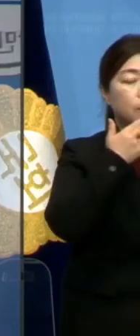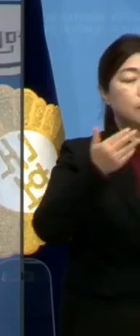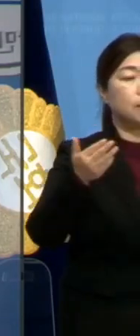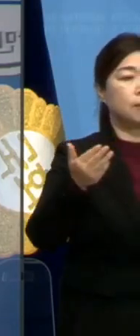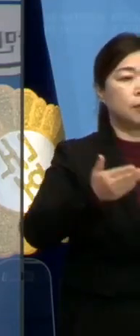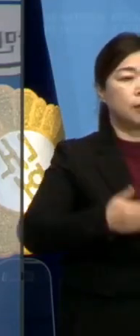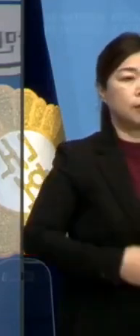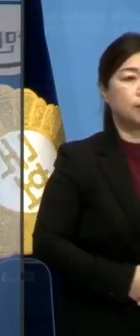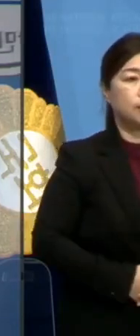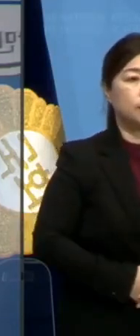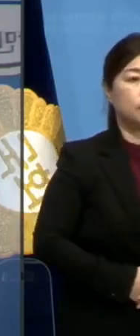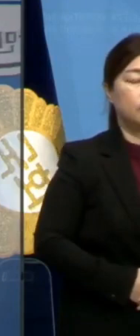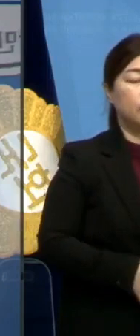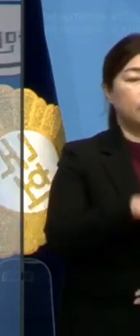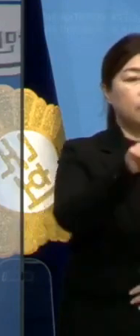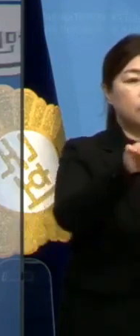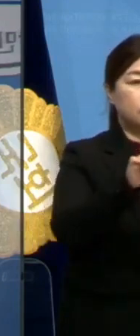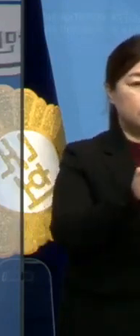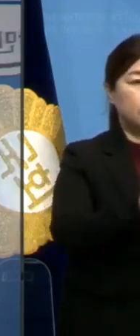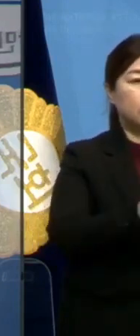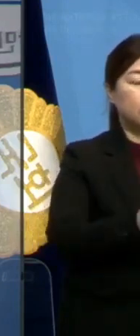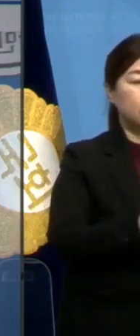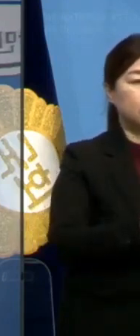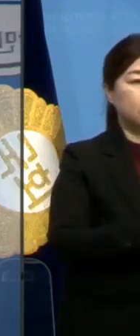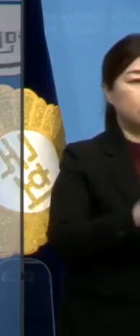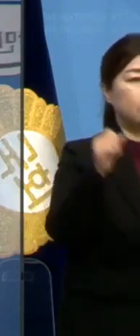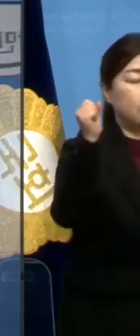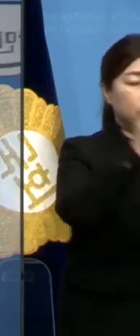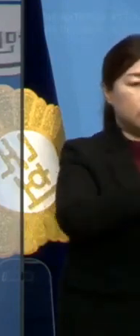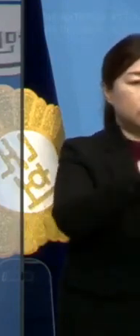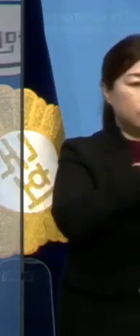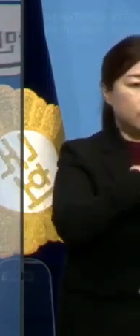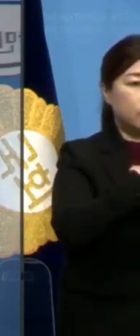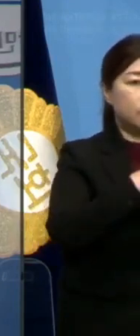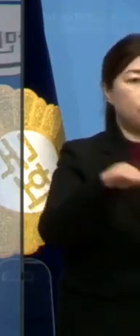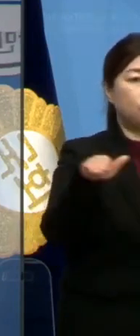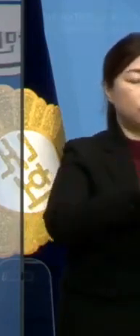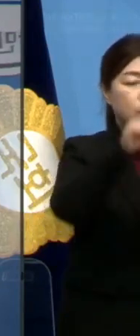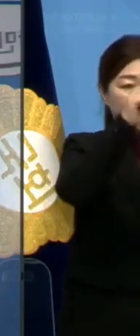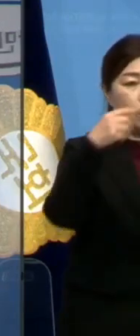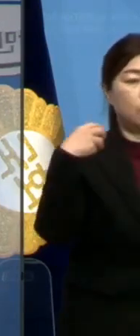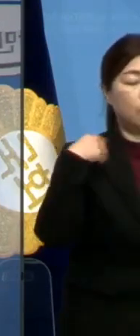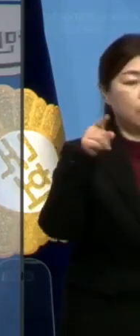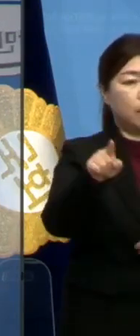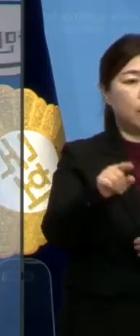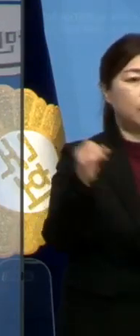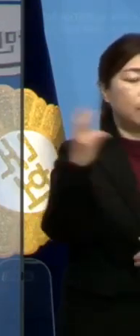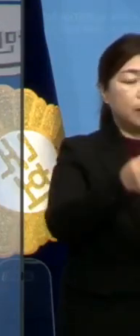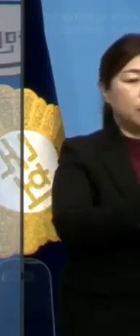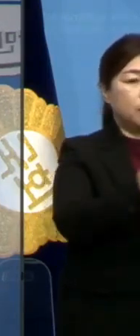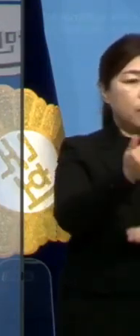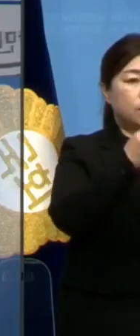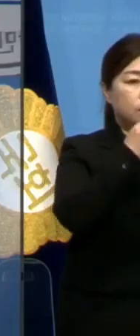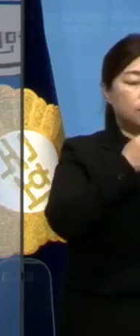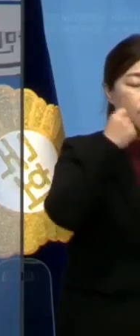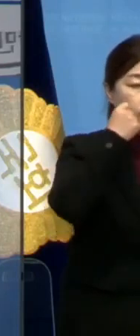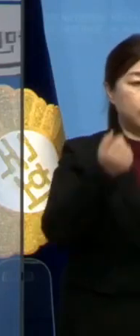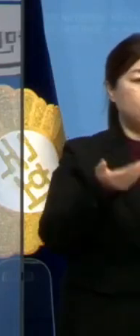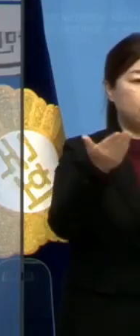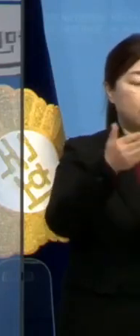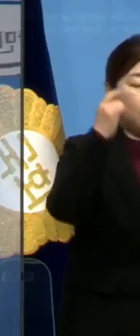일입니다 이것은 좌초 위기에 빠진 문지인 조건 에게 다시 희망과 웃음을 주는